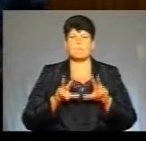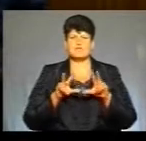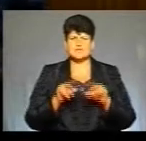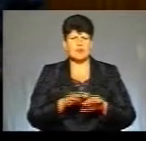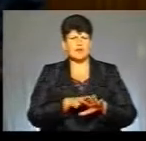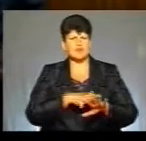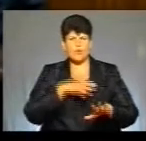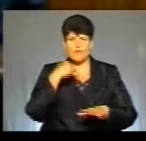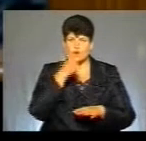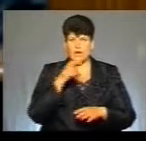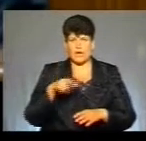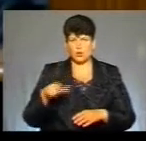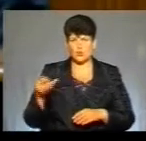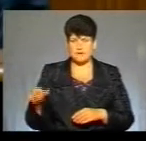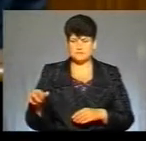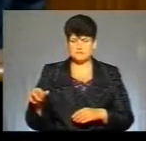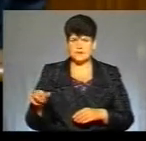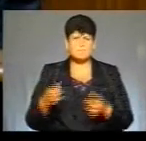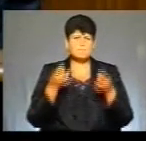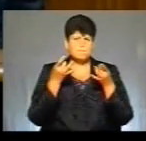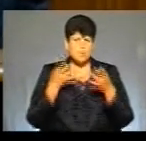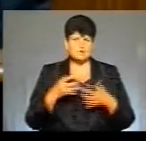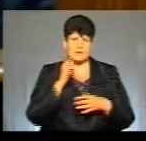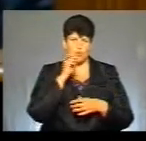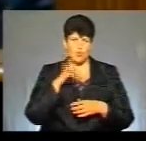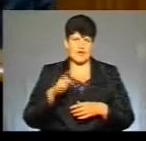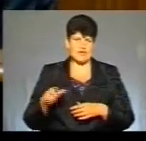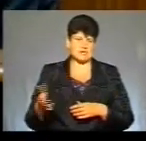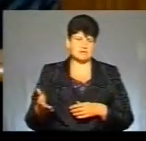довгі роки людям, простим українцям.